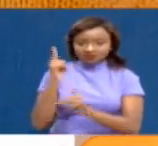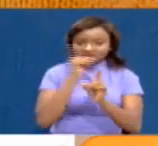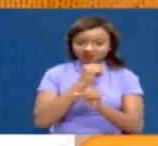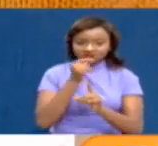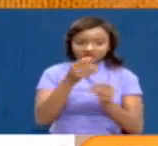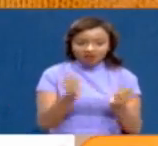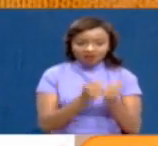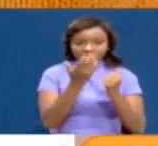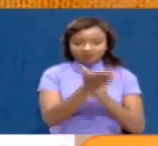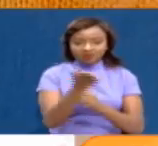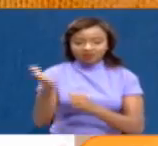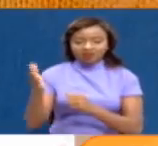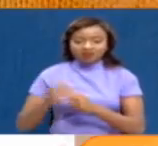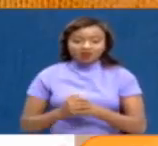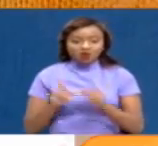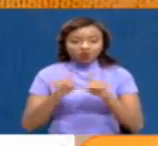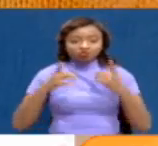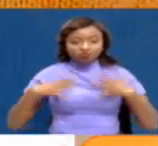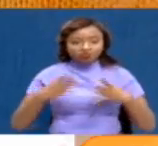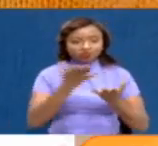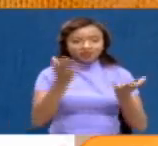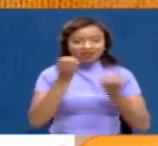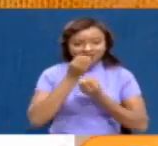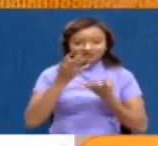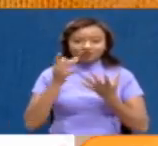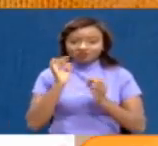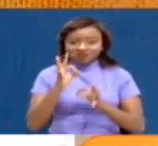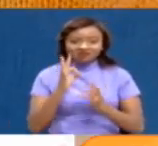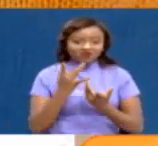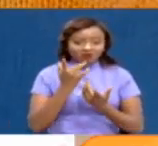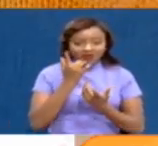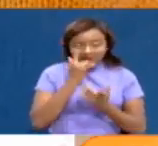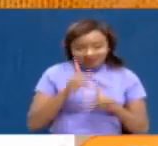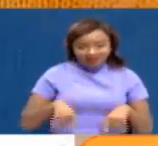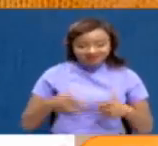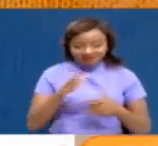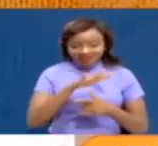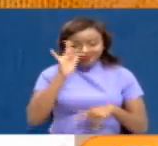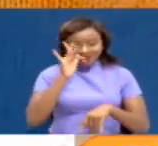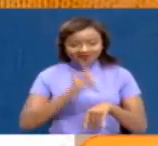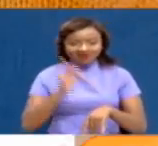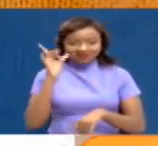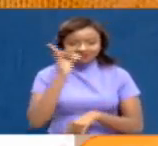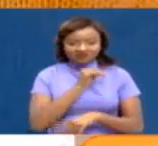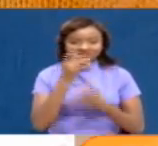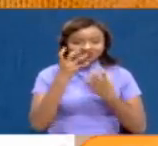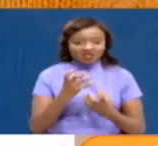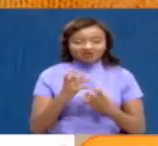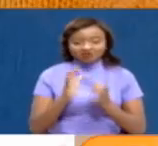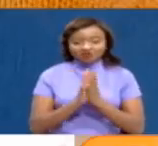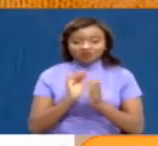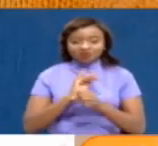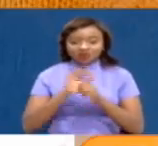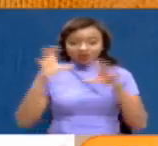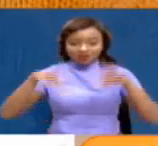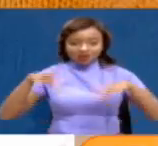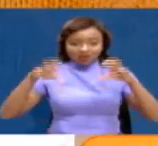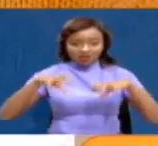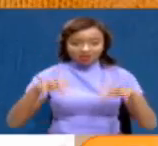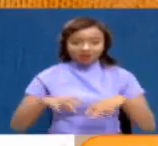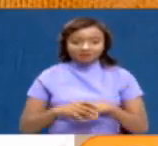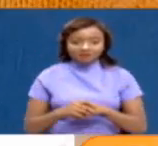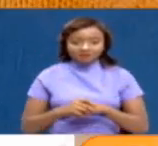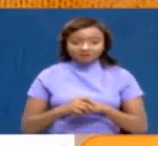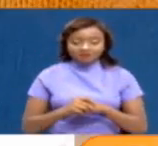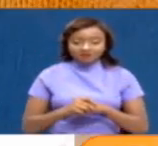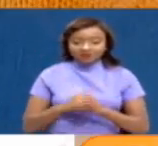huku wito ukiendelea kutolewa kwa watu wanaoishi katika sehemu zilizoathirika na mafuriko kuhamia maeneo yaliyo salama. Kwa mujibu wa shirika